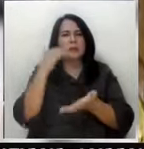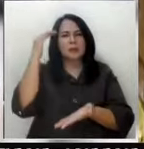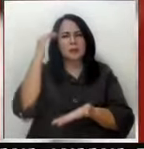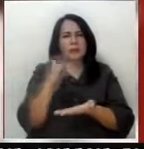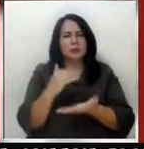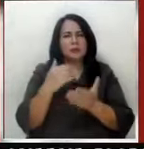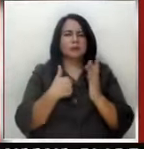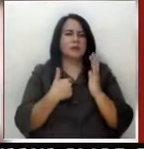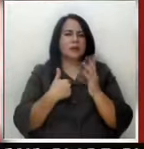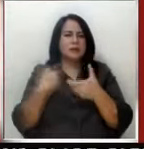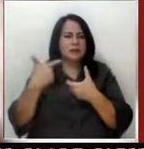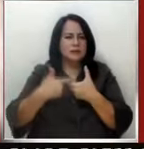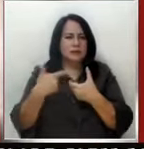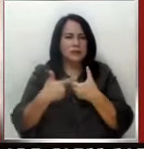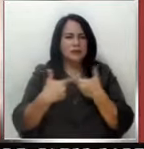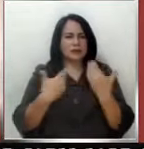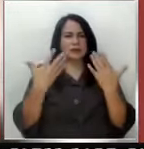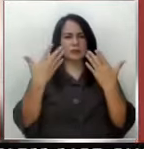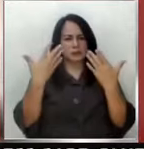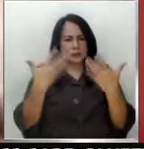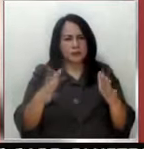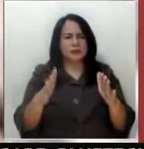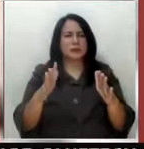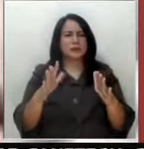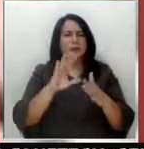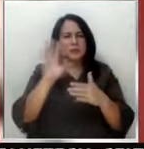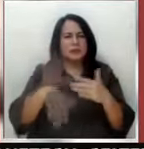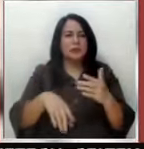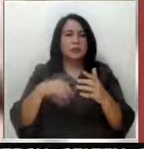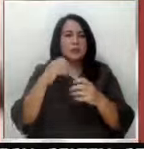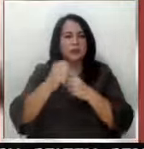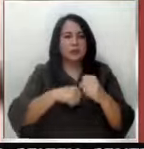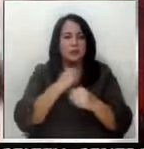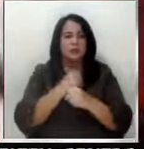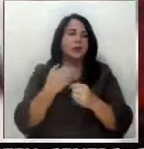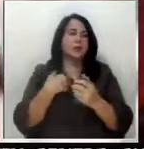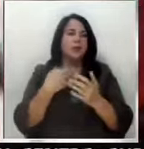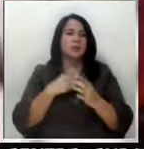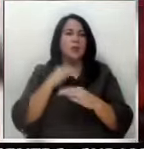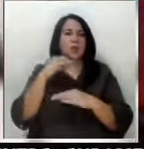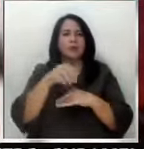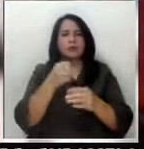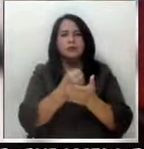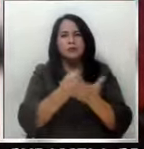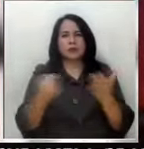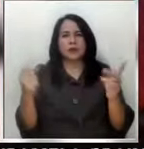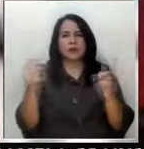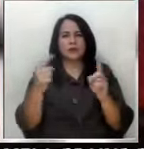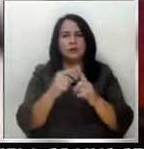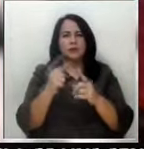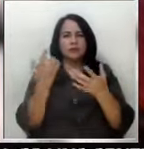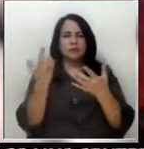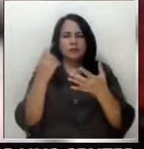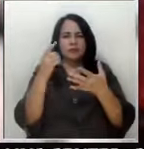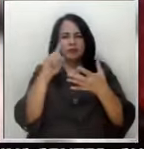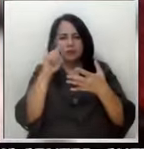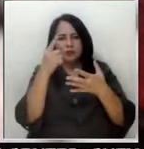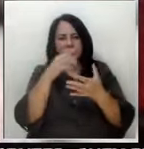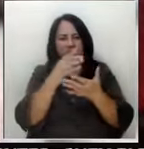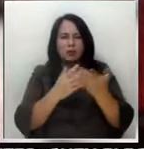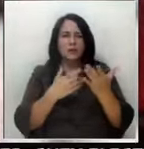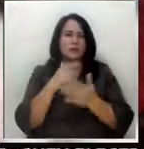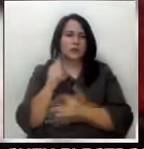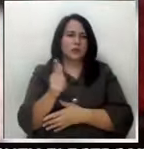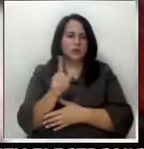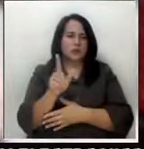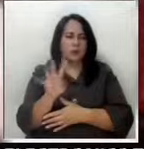petrolyo hanggang matapos ang taon dahil sa inaasahang oversupply hanggang unang bahagi ng 2024.